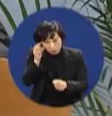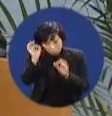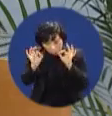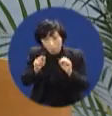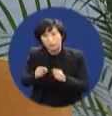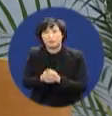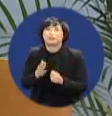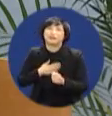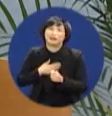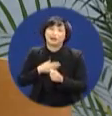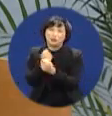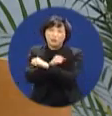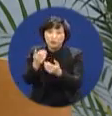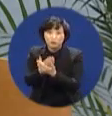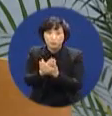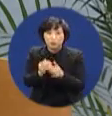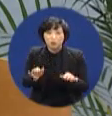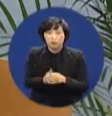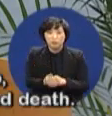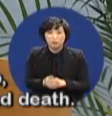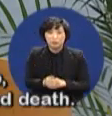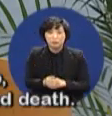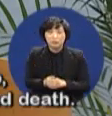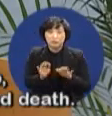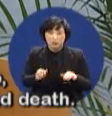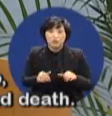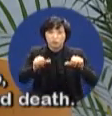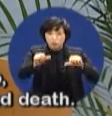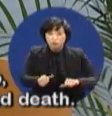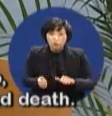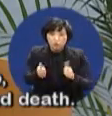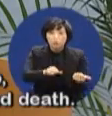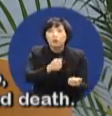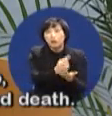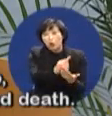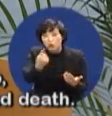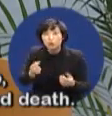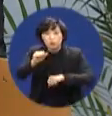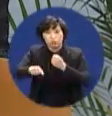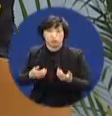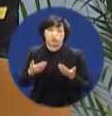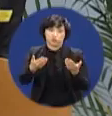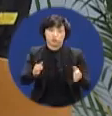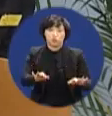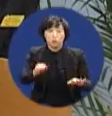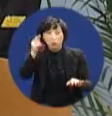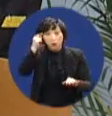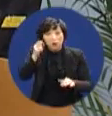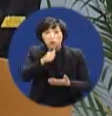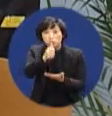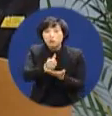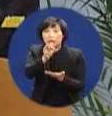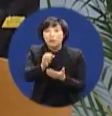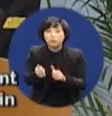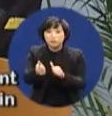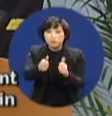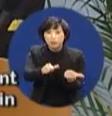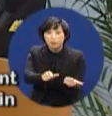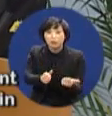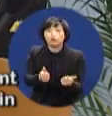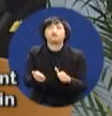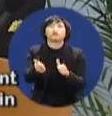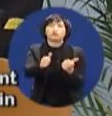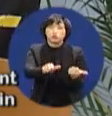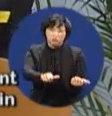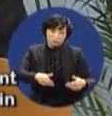보고 저주와 죽음에서 자유케 해주잖아요. 이게 뭐냐? 죄값은 사망. 죽어야